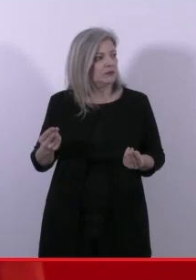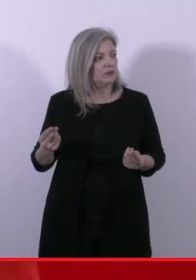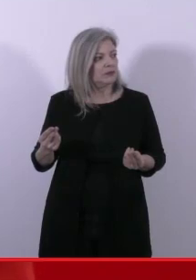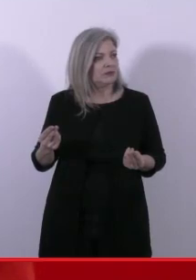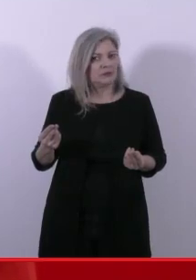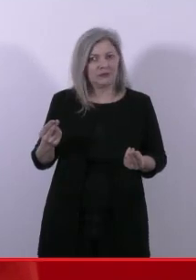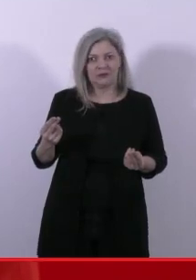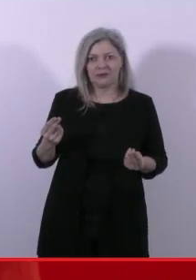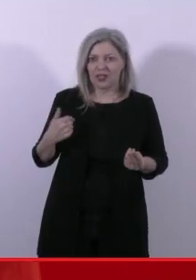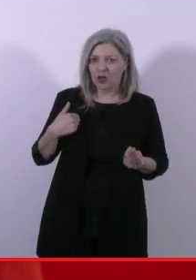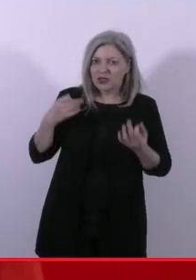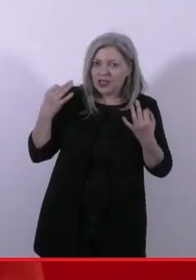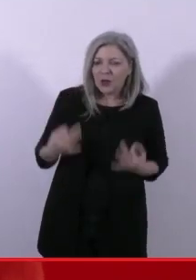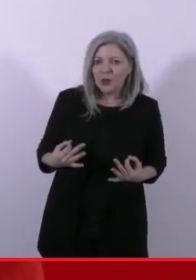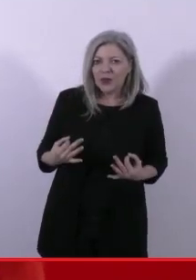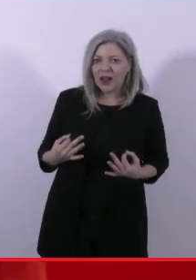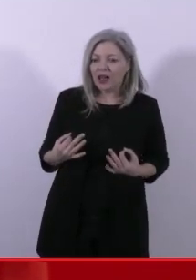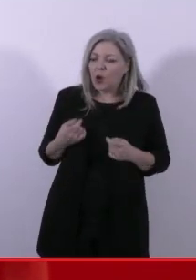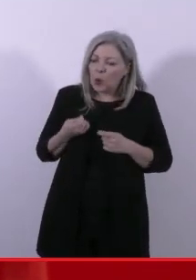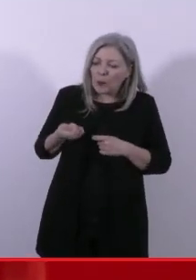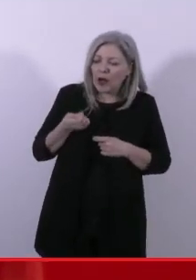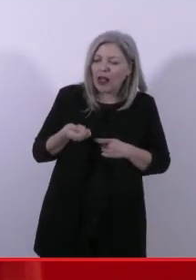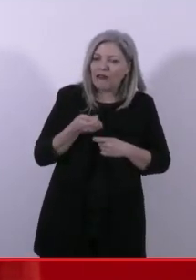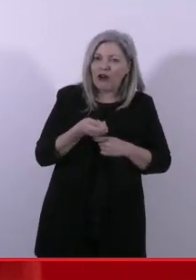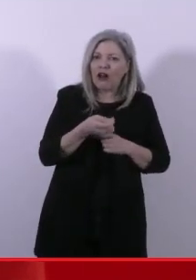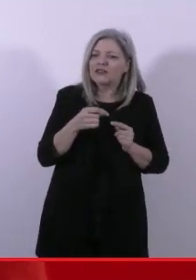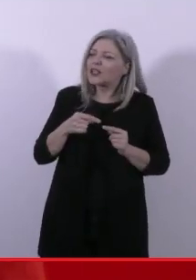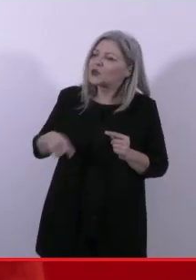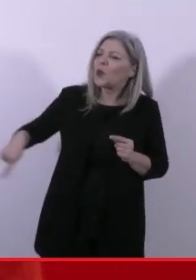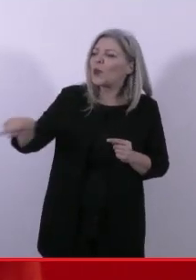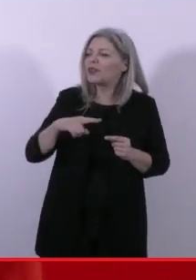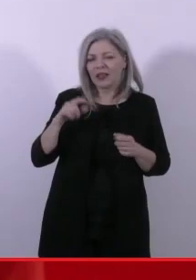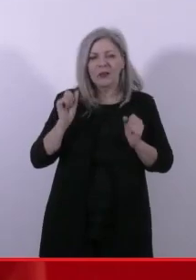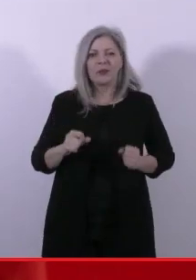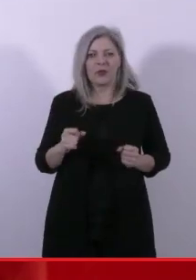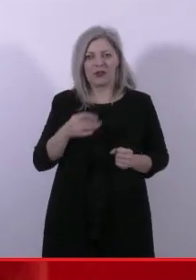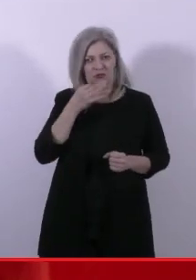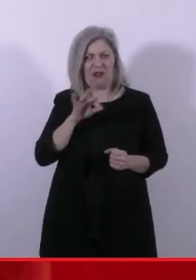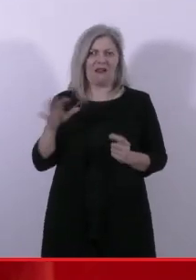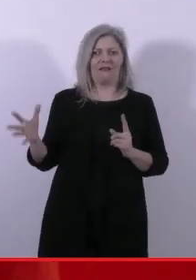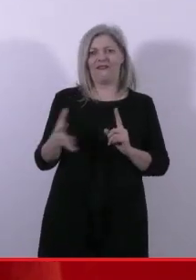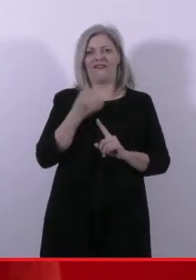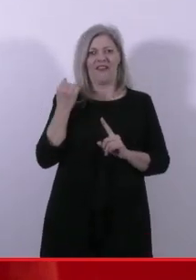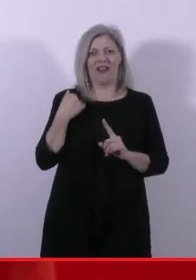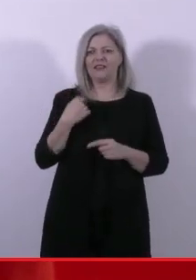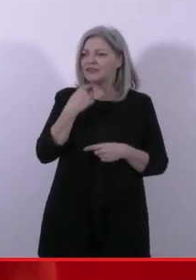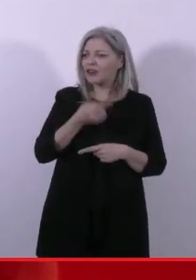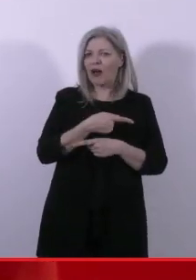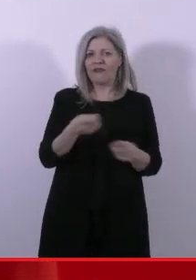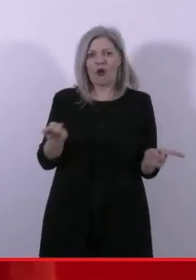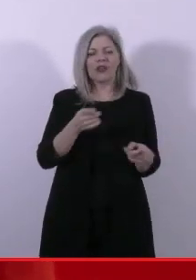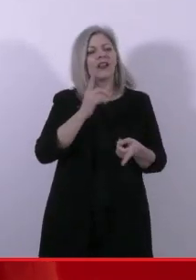un passo alla volta tutti assieme possiamo farcela. E lo dico a voi, popolo della CGIL di cui faccio